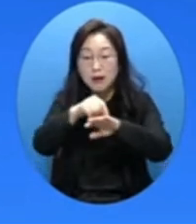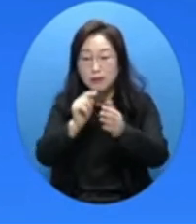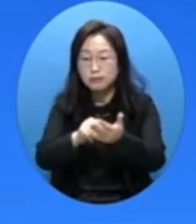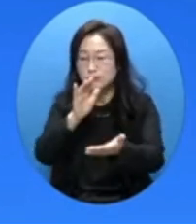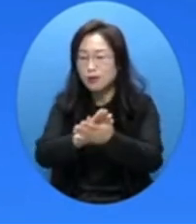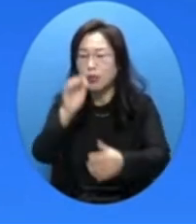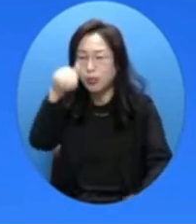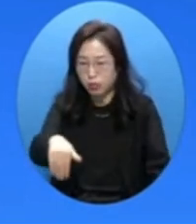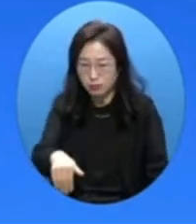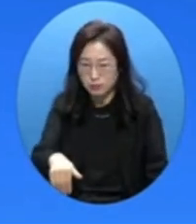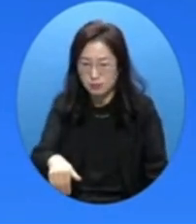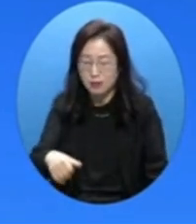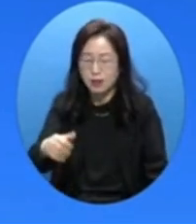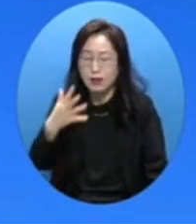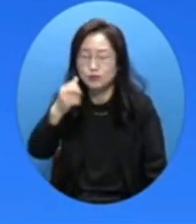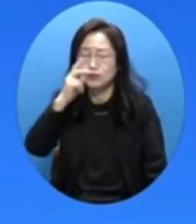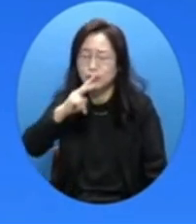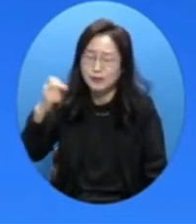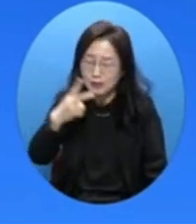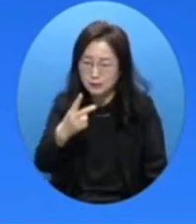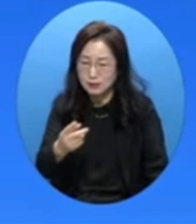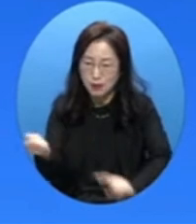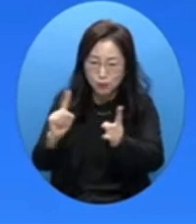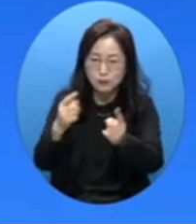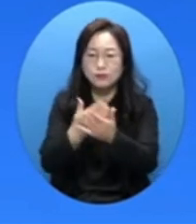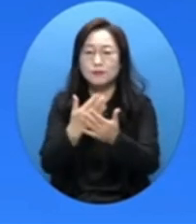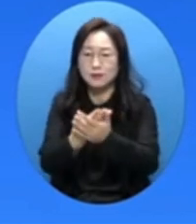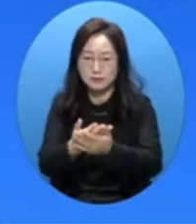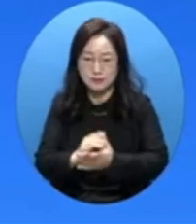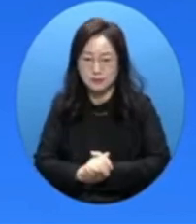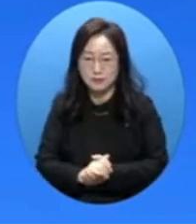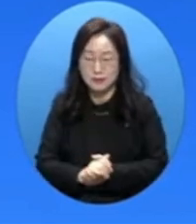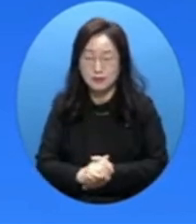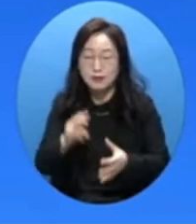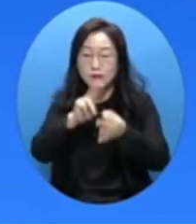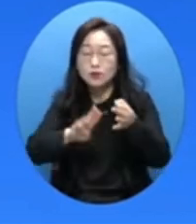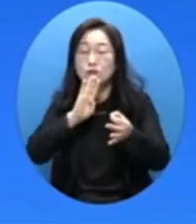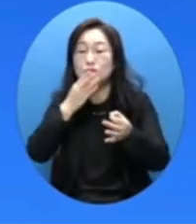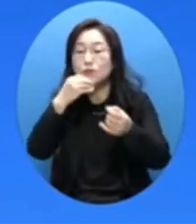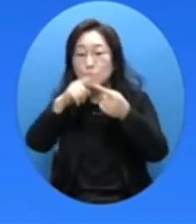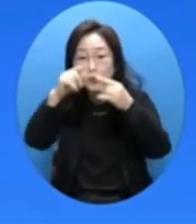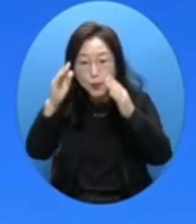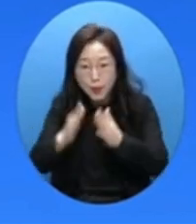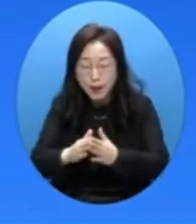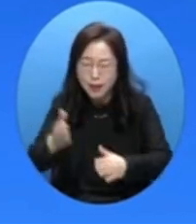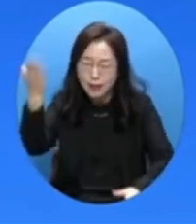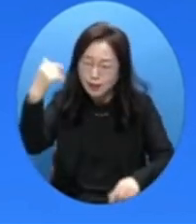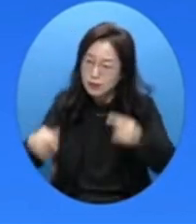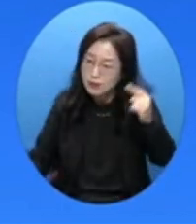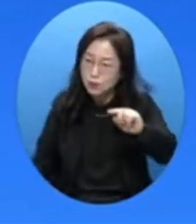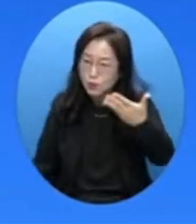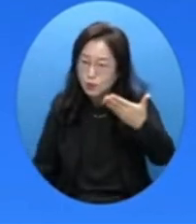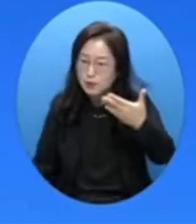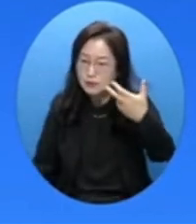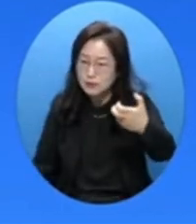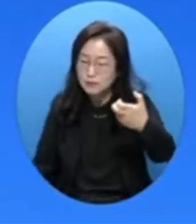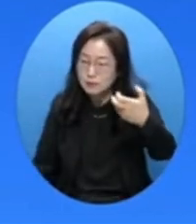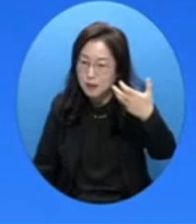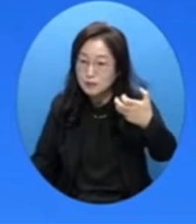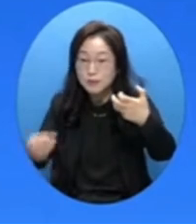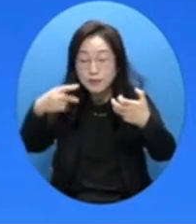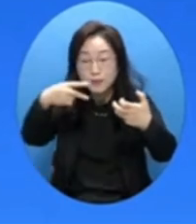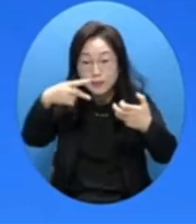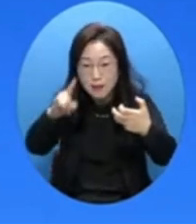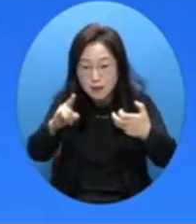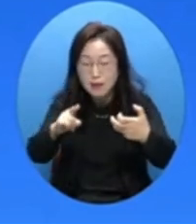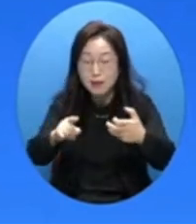주여, 선교 열정을 회복하게 하여 주시옵소서. 우리 여의도 순복음교회 70년대 80년대에 불들이 일어났던 성령 역사가